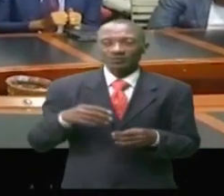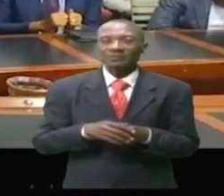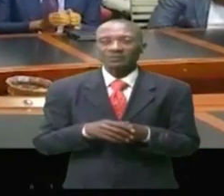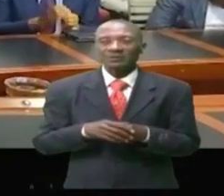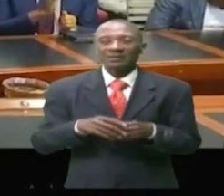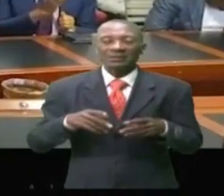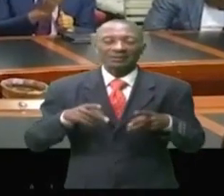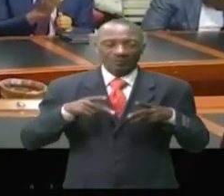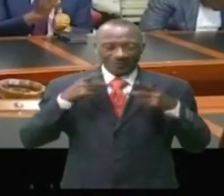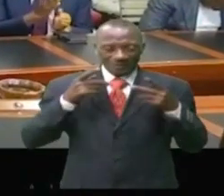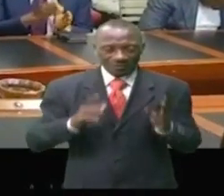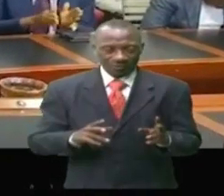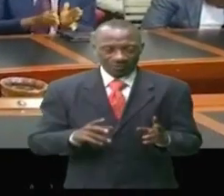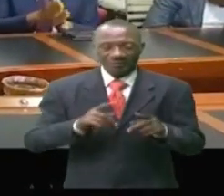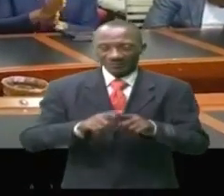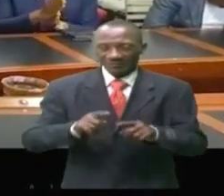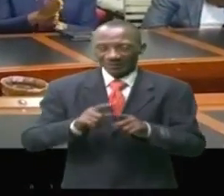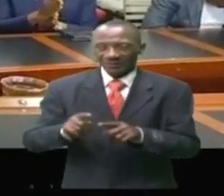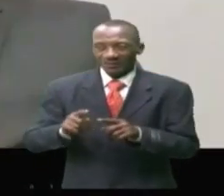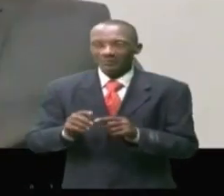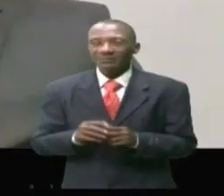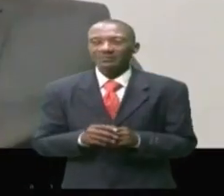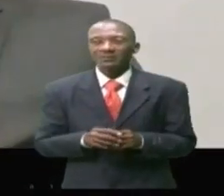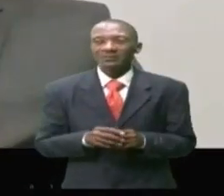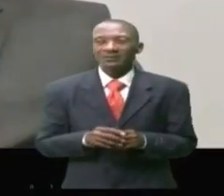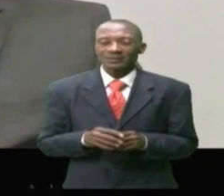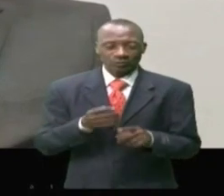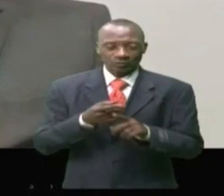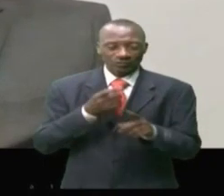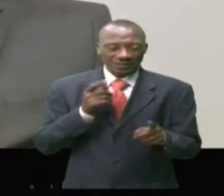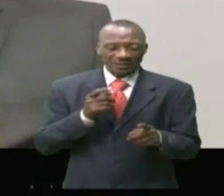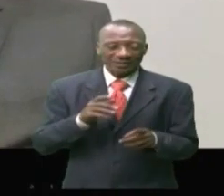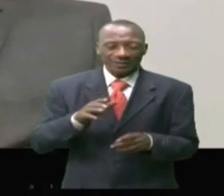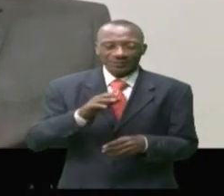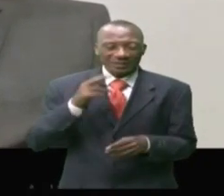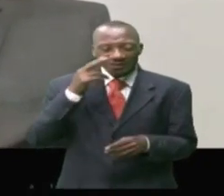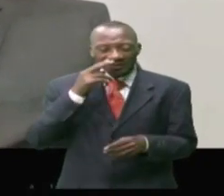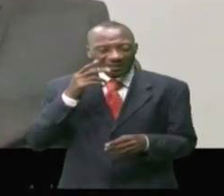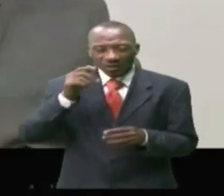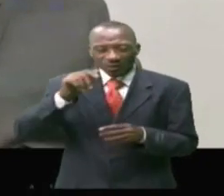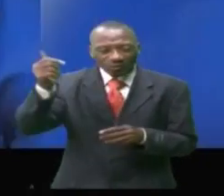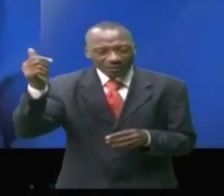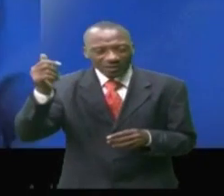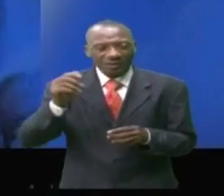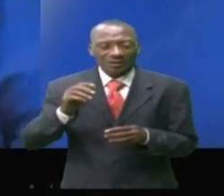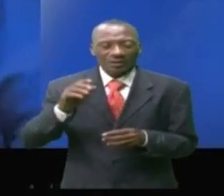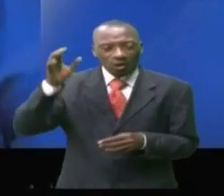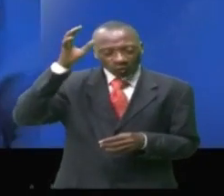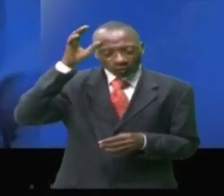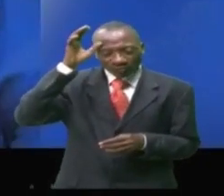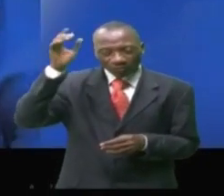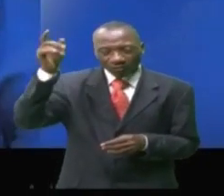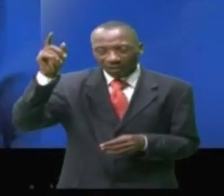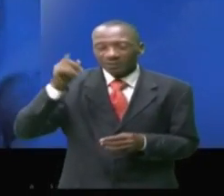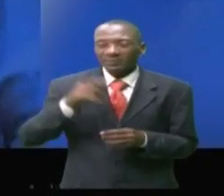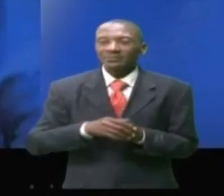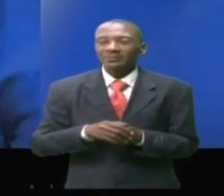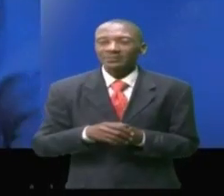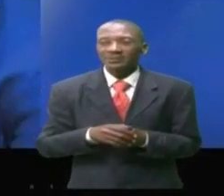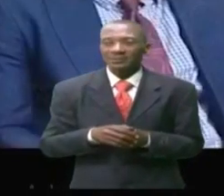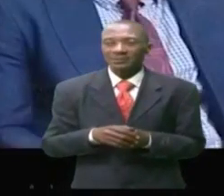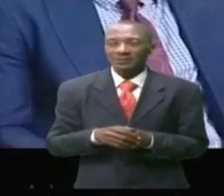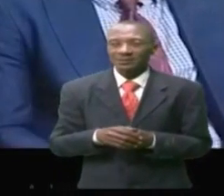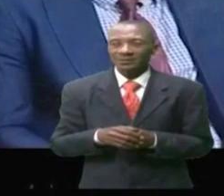des vitrines en terre ivoirienne de la politique d'ouverture implémentée par le chef de l'État Félix-Antoine Tshisekedi. Les